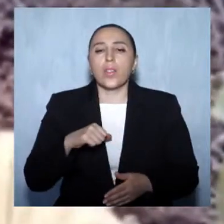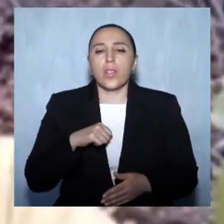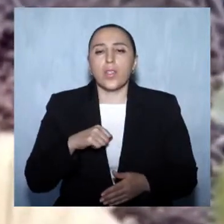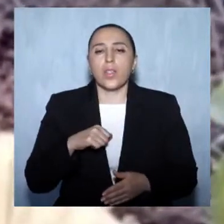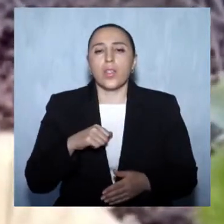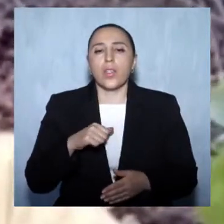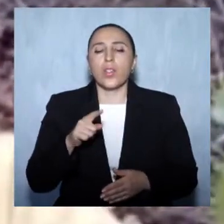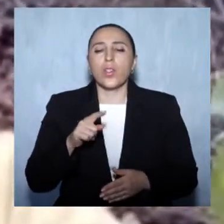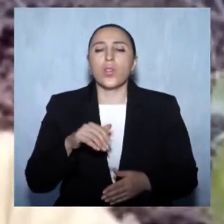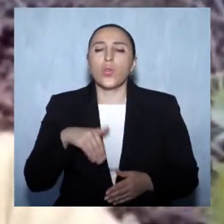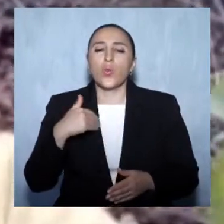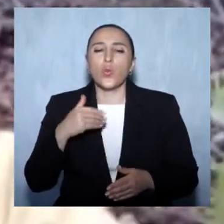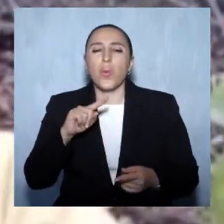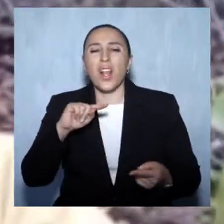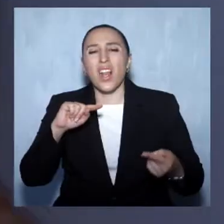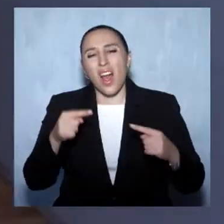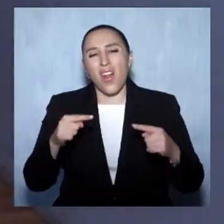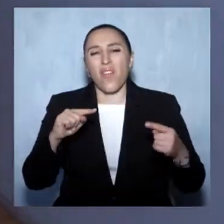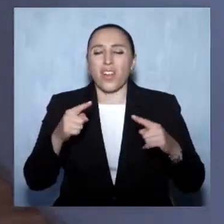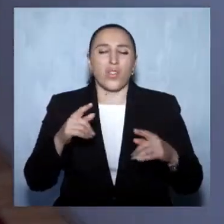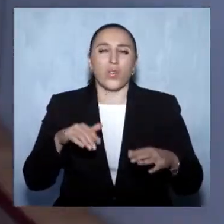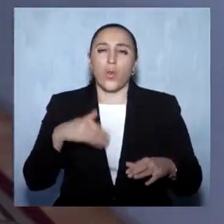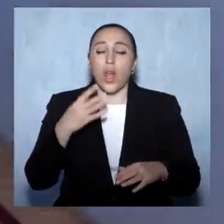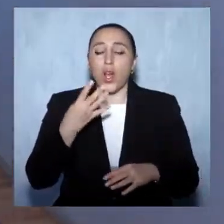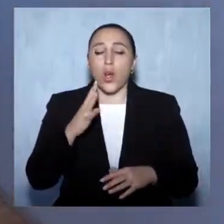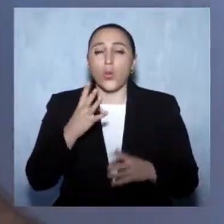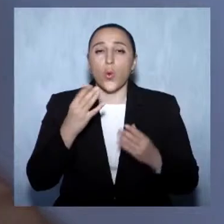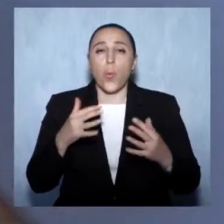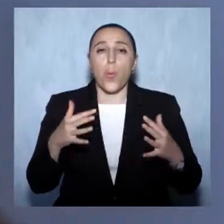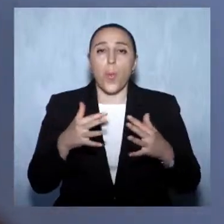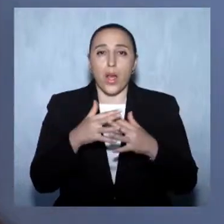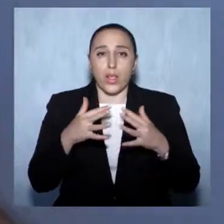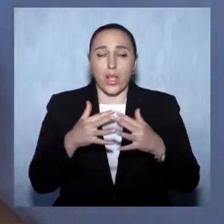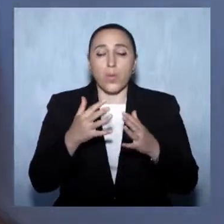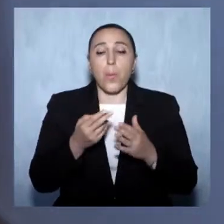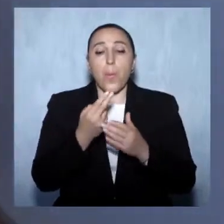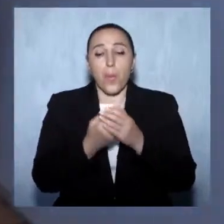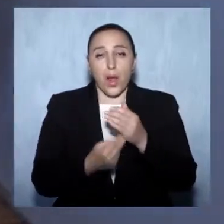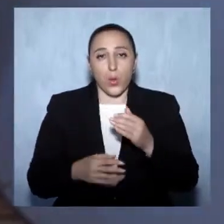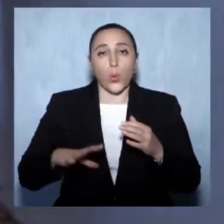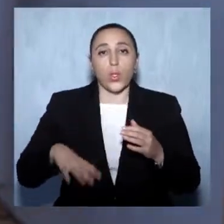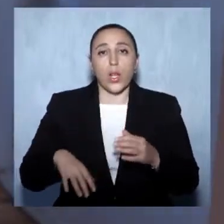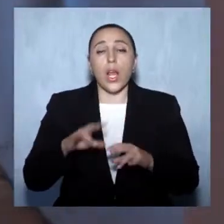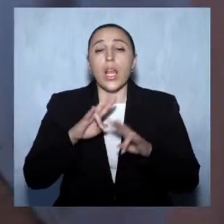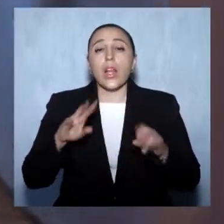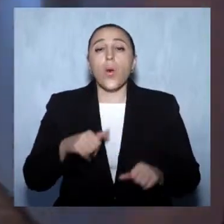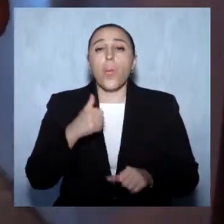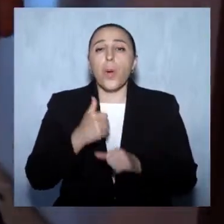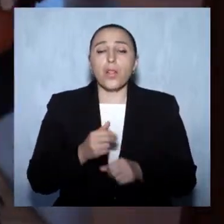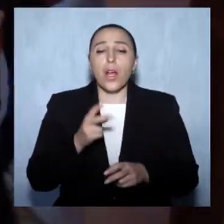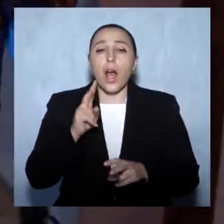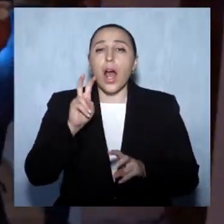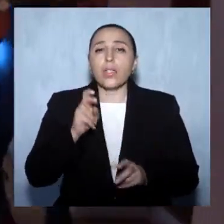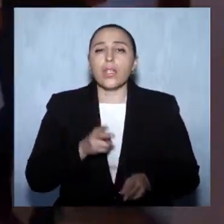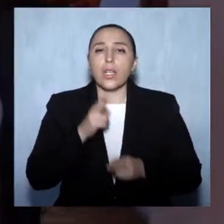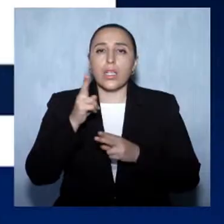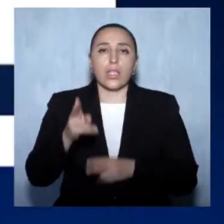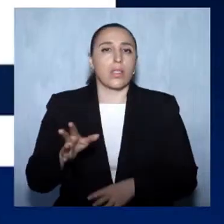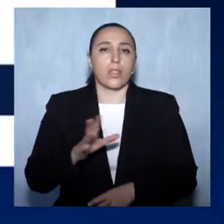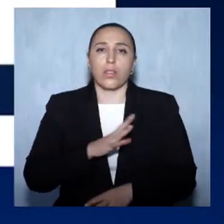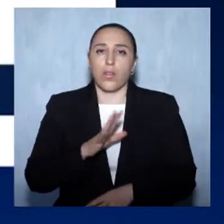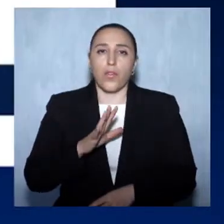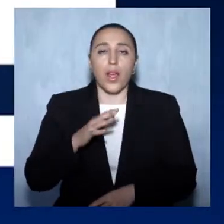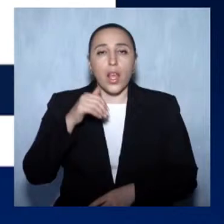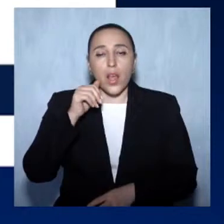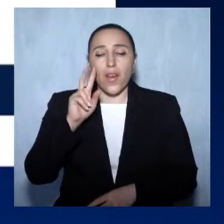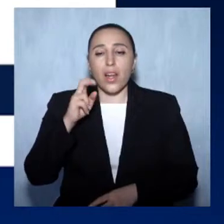հավելյալ լարվածություն չմտցնել։ 44-օրյա պատերազմում պարտությունից հետո Փաշինյանն Արցախ չի մտել։ Երեք Արցախի